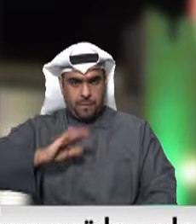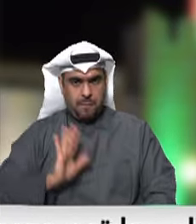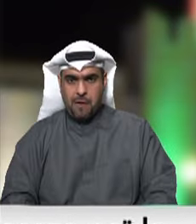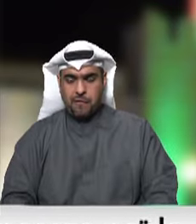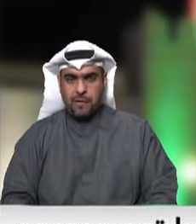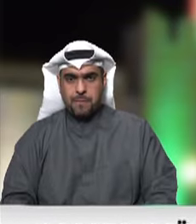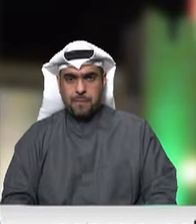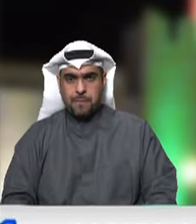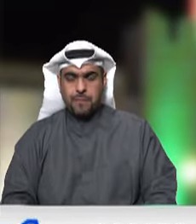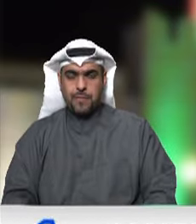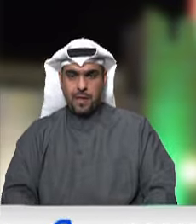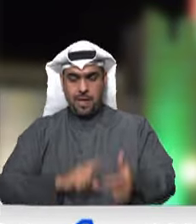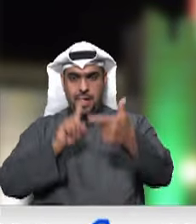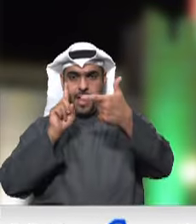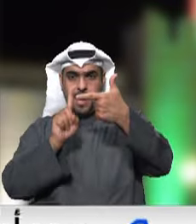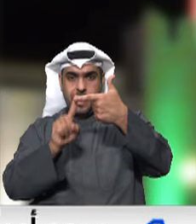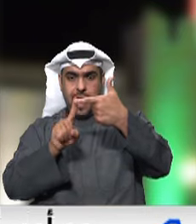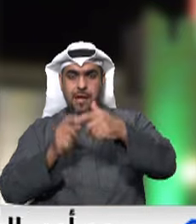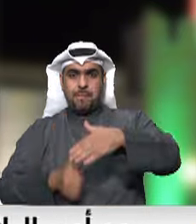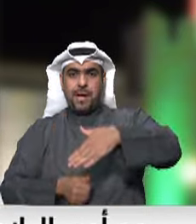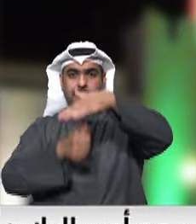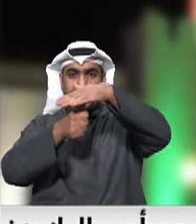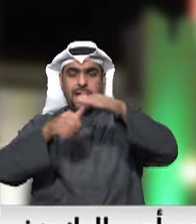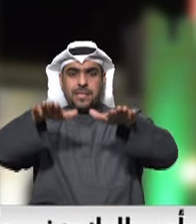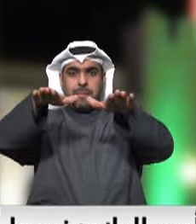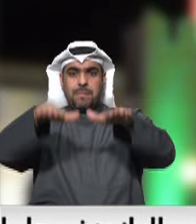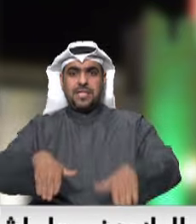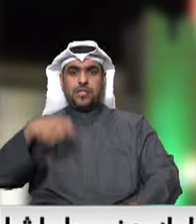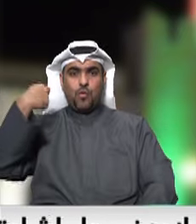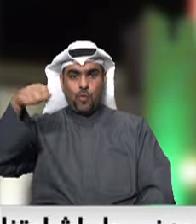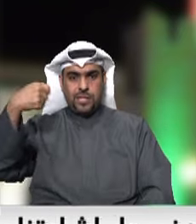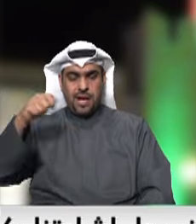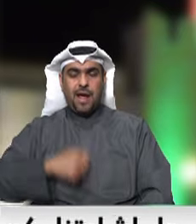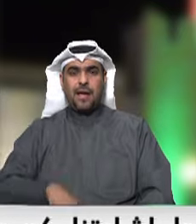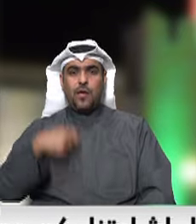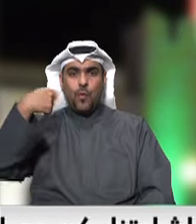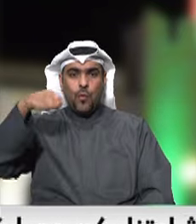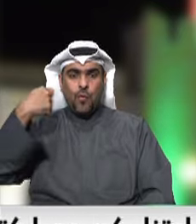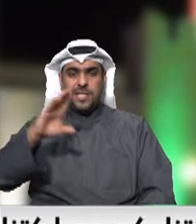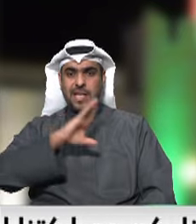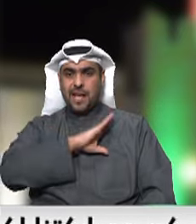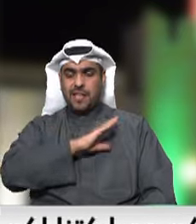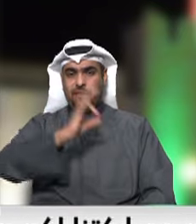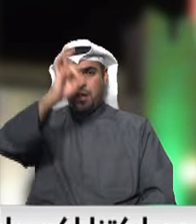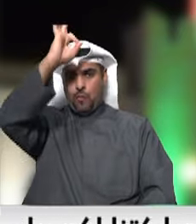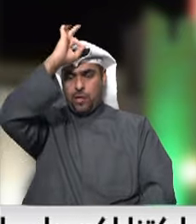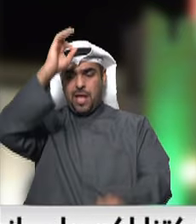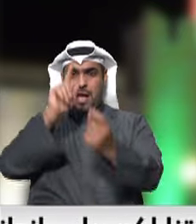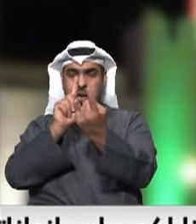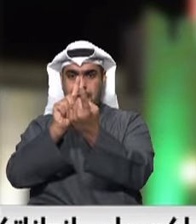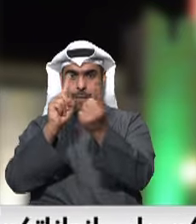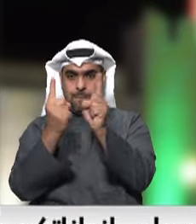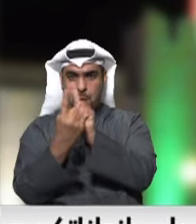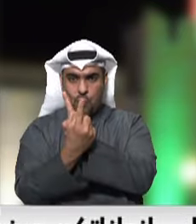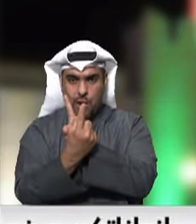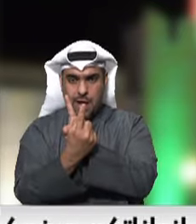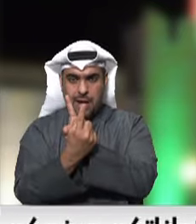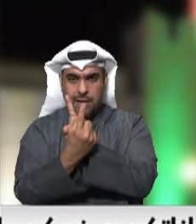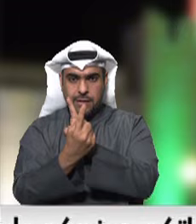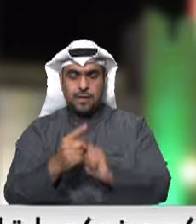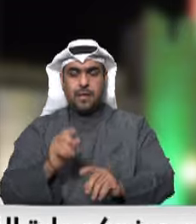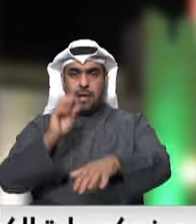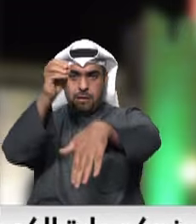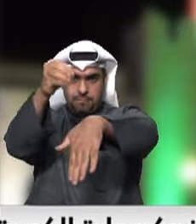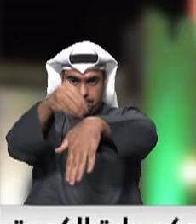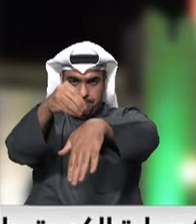الصدد احاط نائب رئيس مجلس الوزراء ووزير الدفاع ووزير الداخليه بالوكاله الشيخ فهد يوسف سعود الصباح مجلس